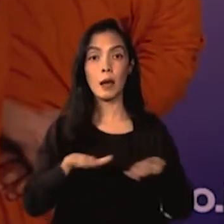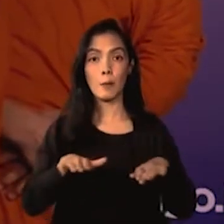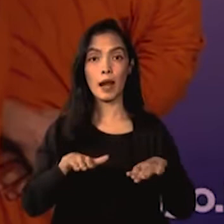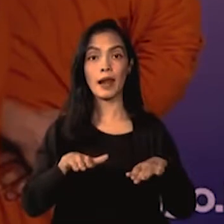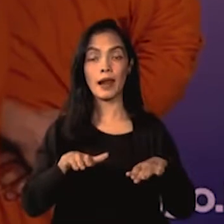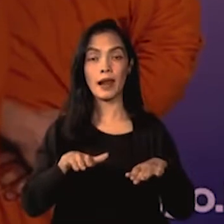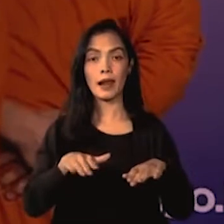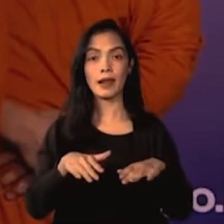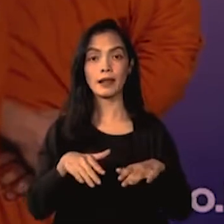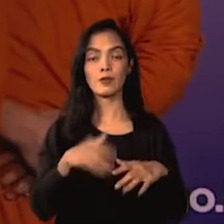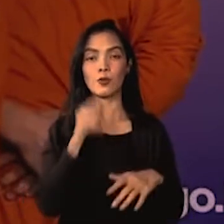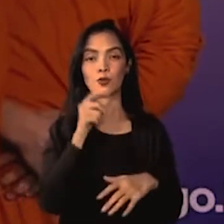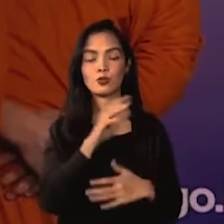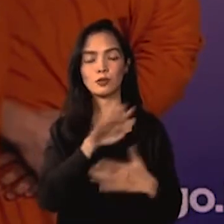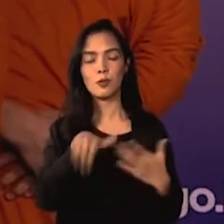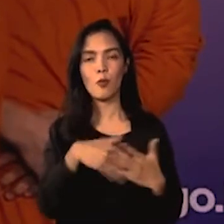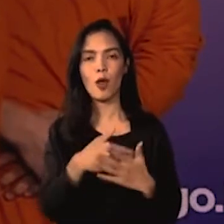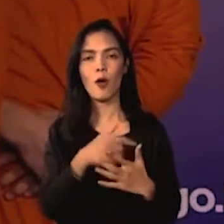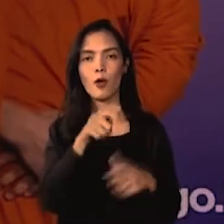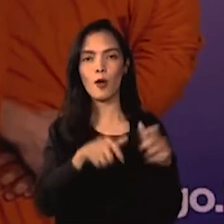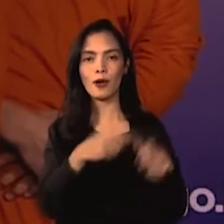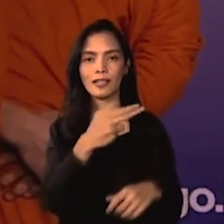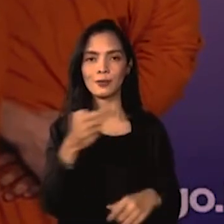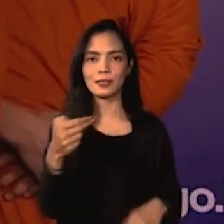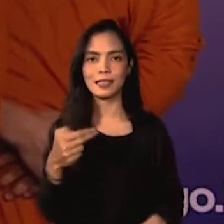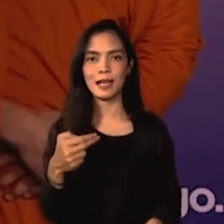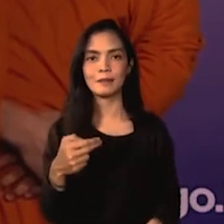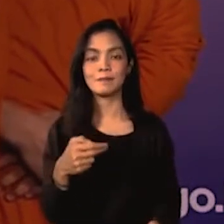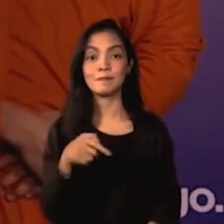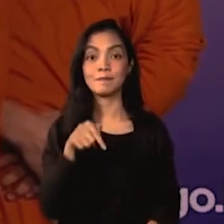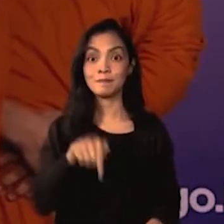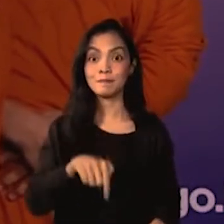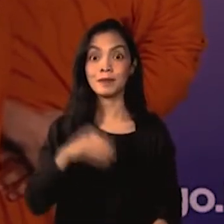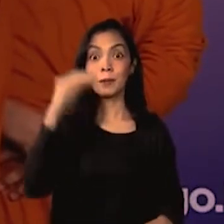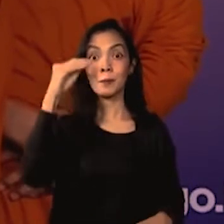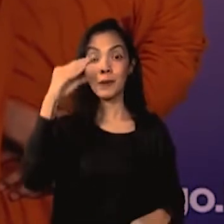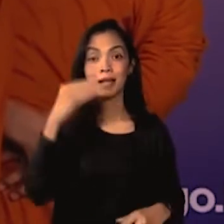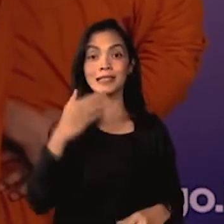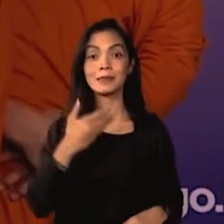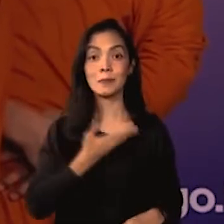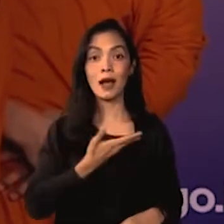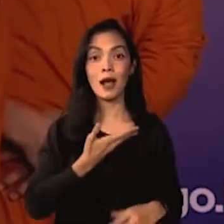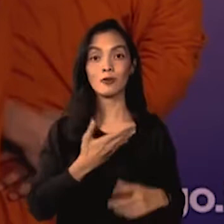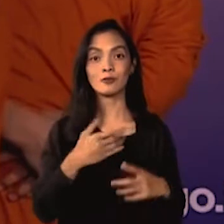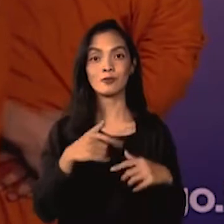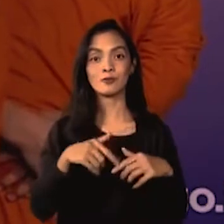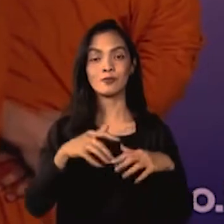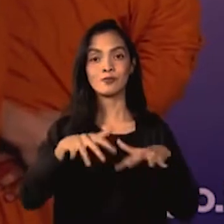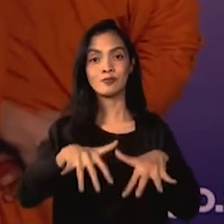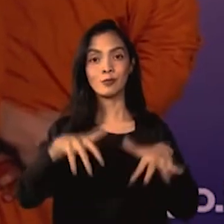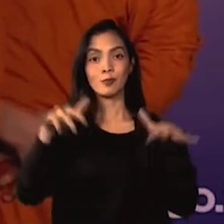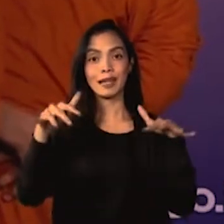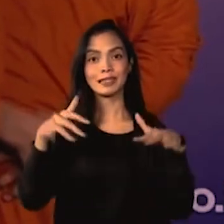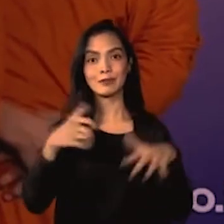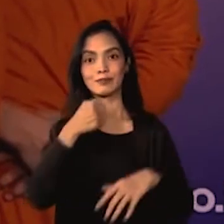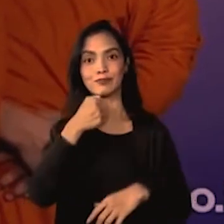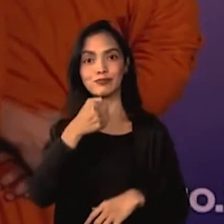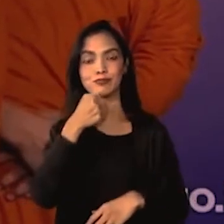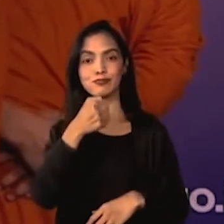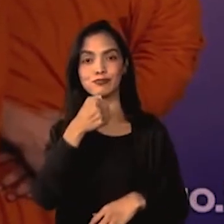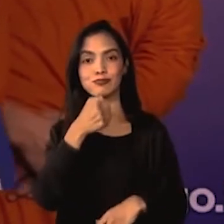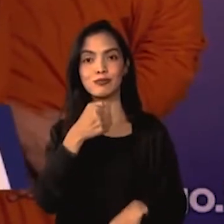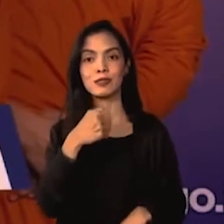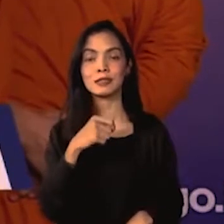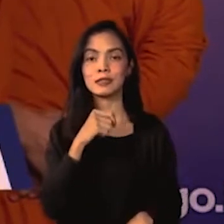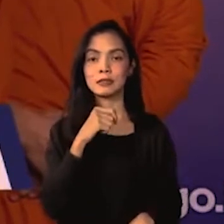bagi masyarakat Indonesia. Pagi ini, saya akan memandu jalannya konferensi pers